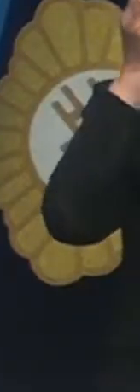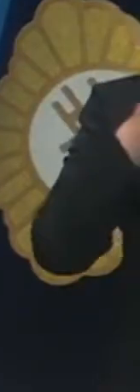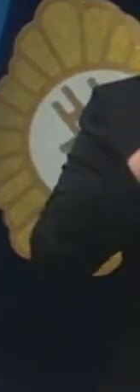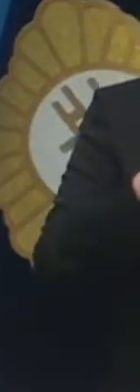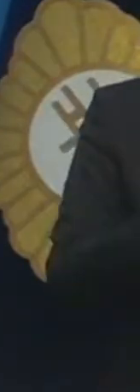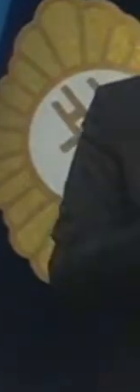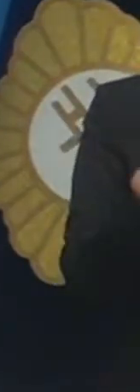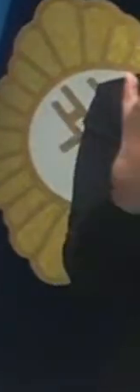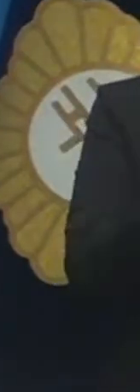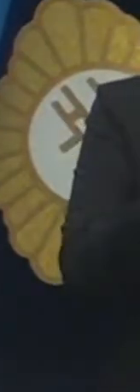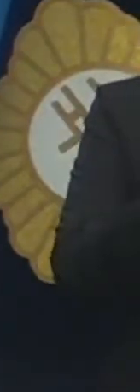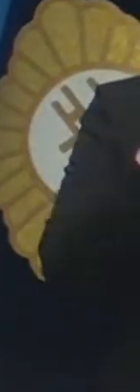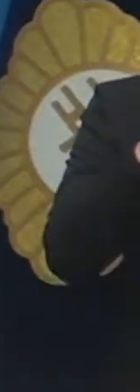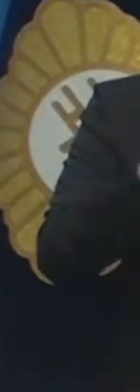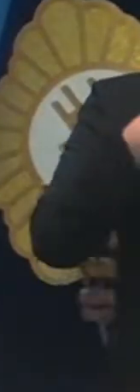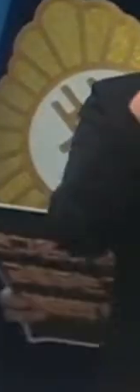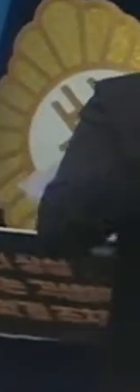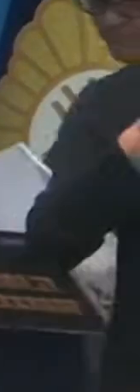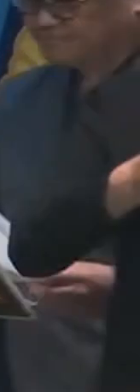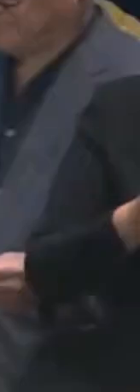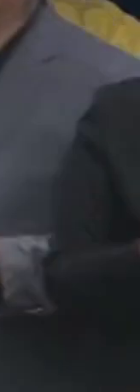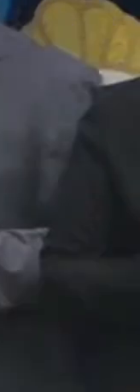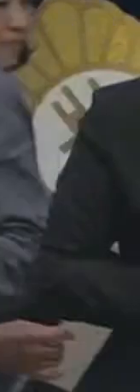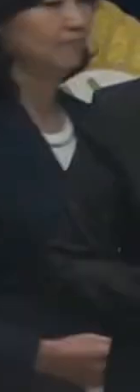강력하게 촉구합니다.